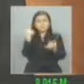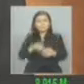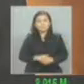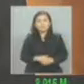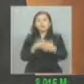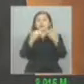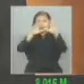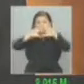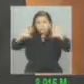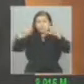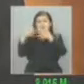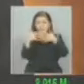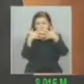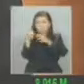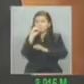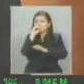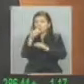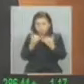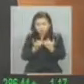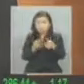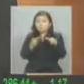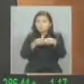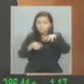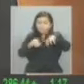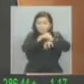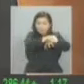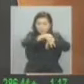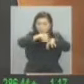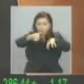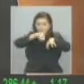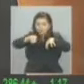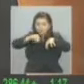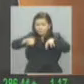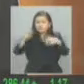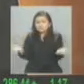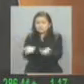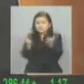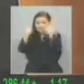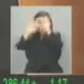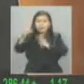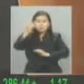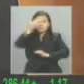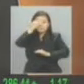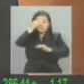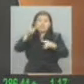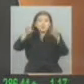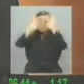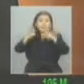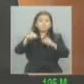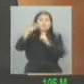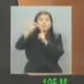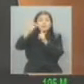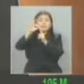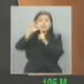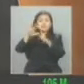รัฐบาลสหรัฐเชื่อมั่นว่าจะต้องมีเครือข่ายที่คอยสนับสนุนและให้ที่ซ่อนแก่นายอุซามะห์บินลาดินในปากีสถานจึงต้อง